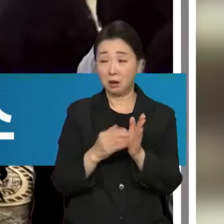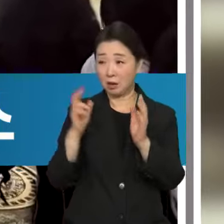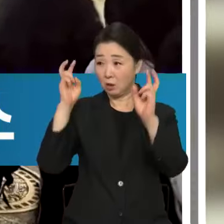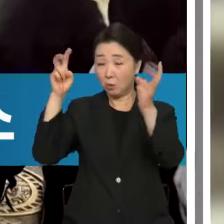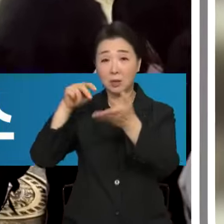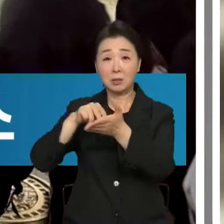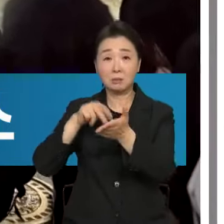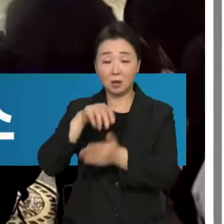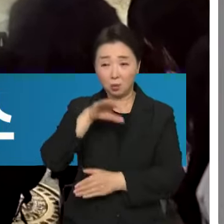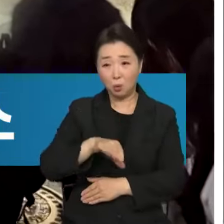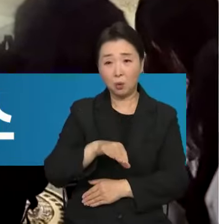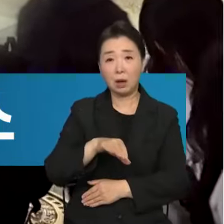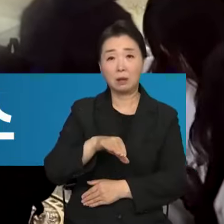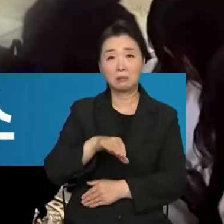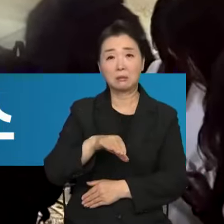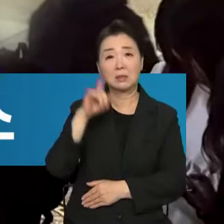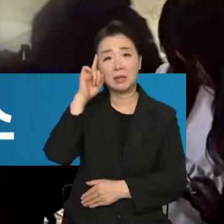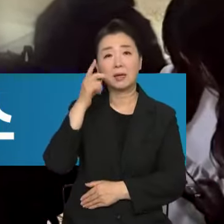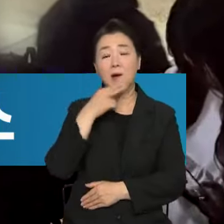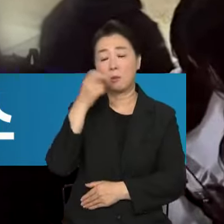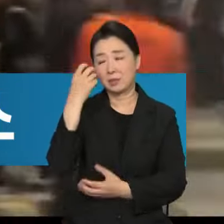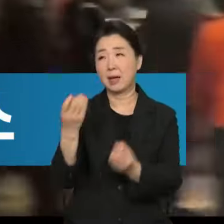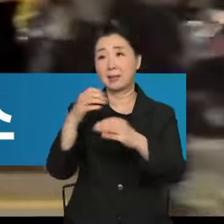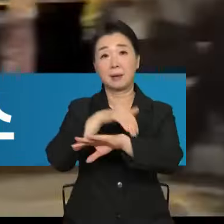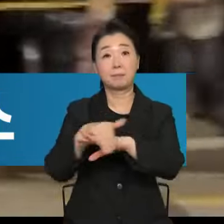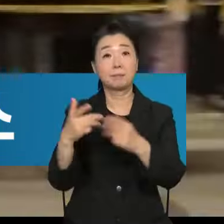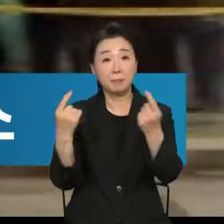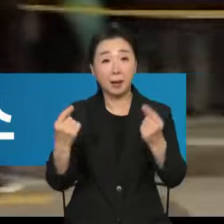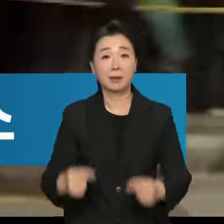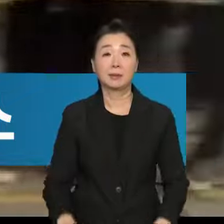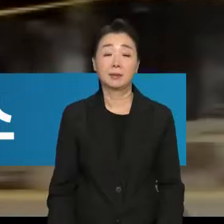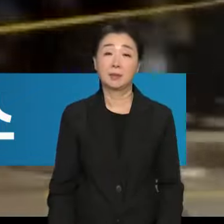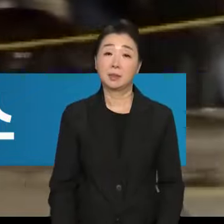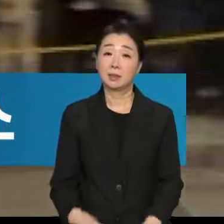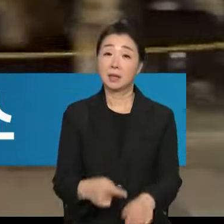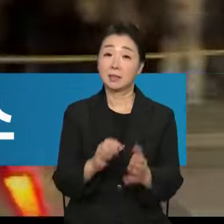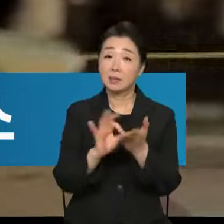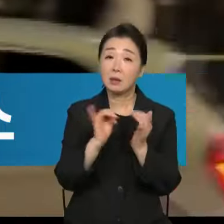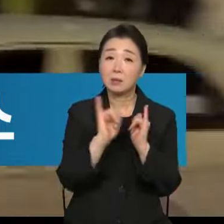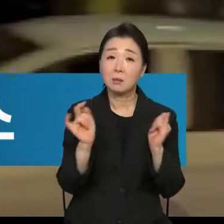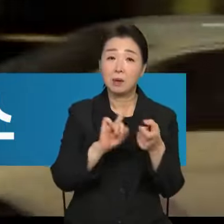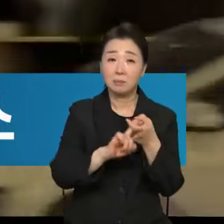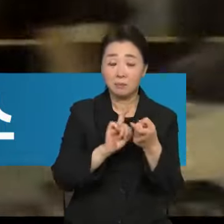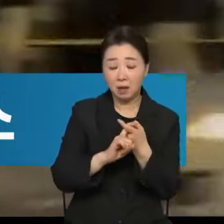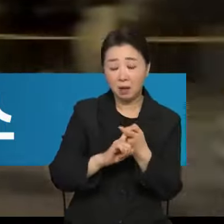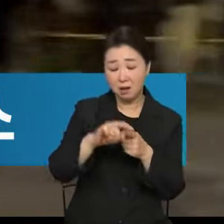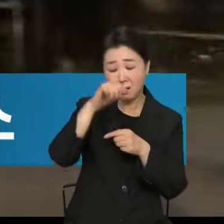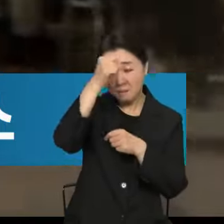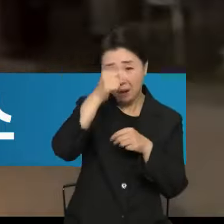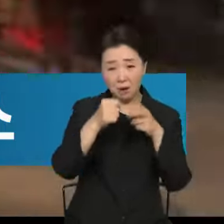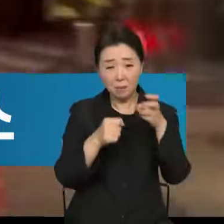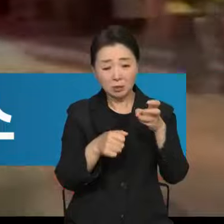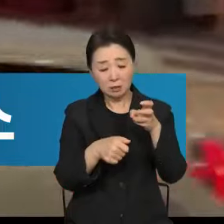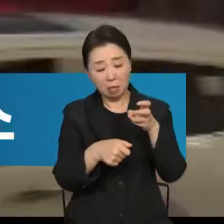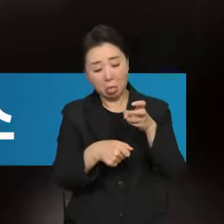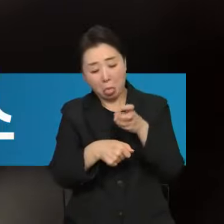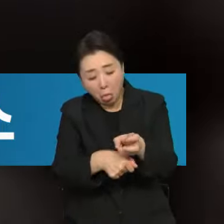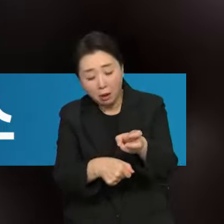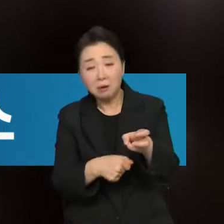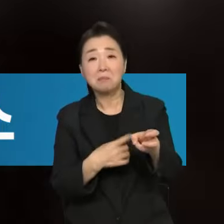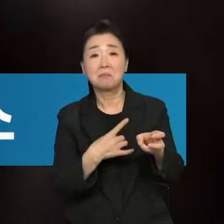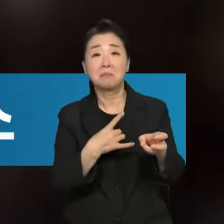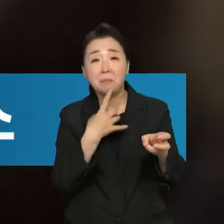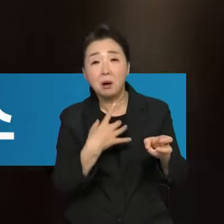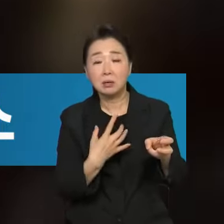공간을 고려하지 않고 행사를 계획했다고 지적했습니다 또 다른 이용자도 한 벤의 발이 버스에 거의 깔릴 뻔했다며